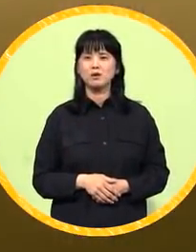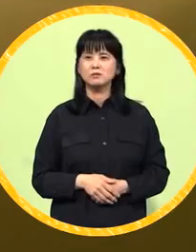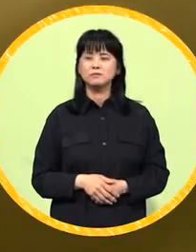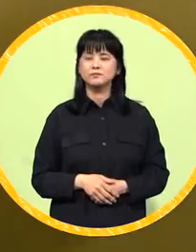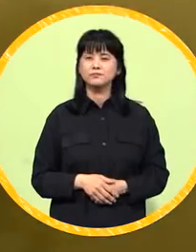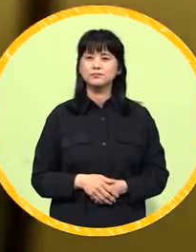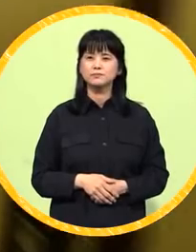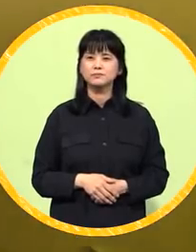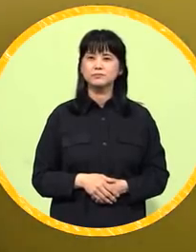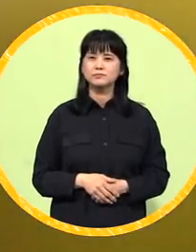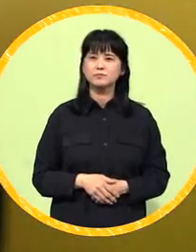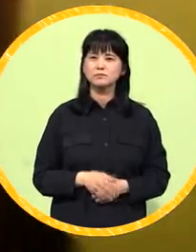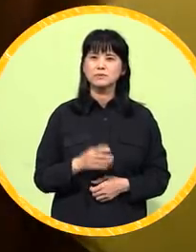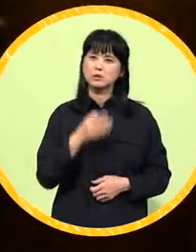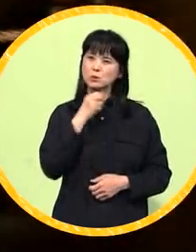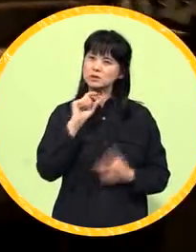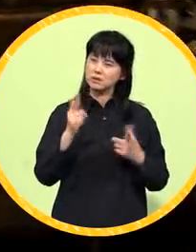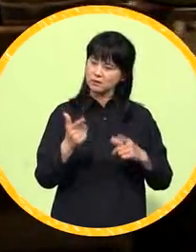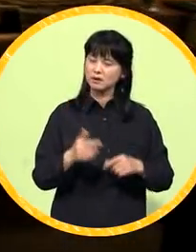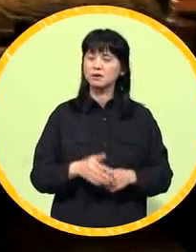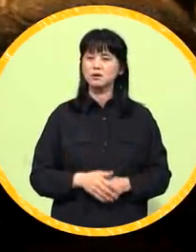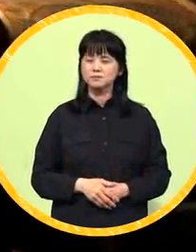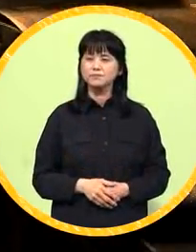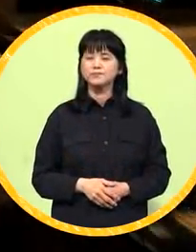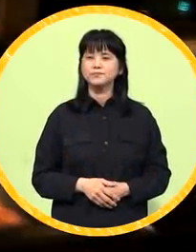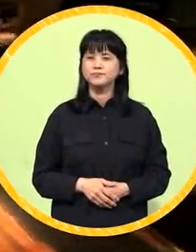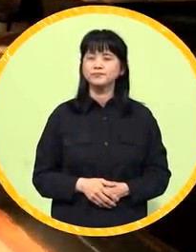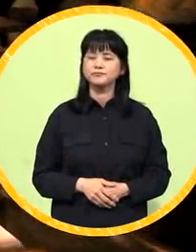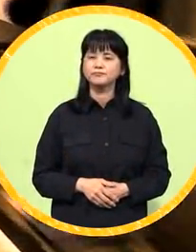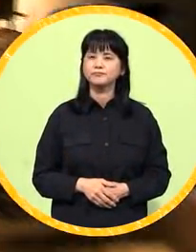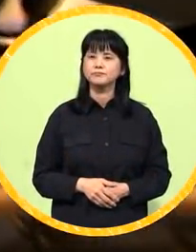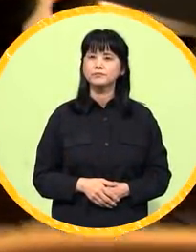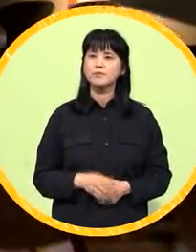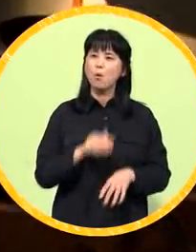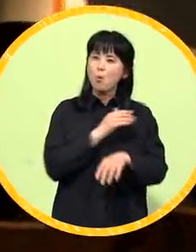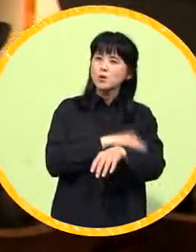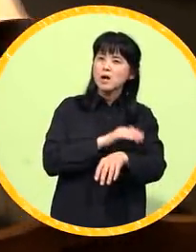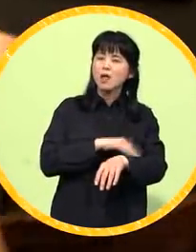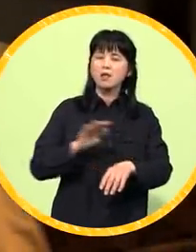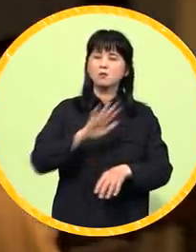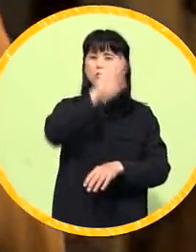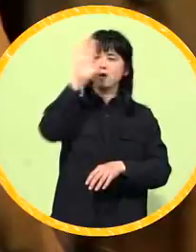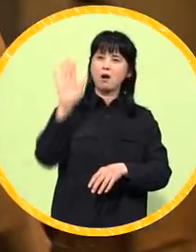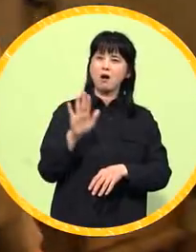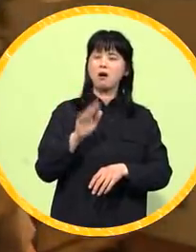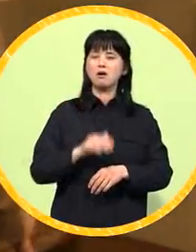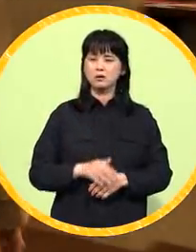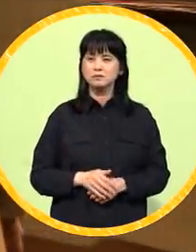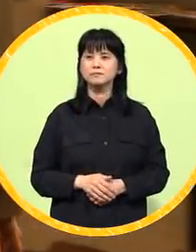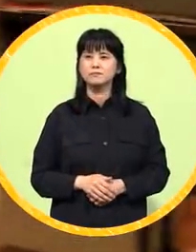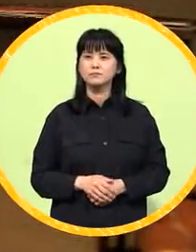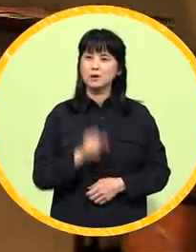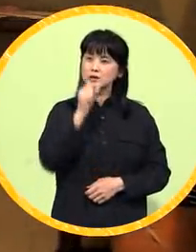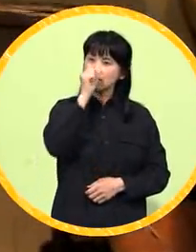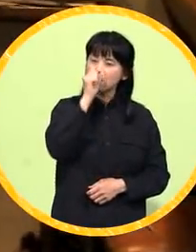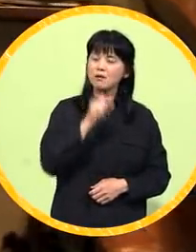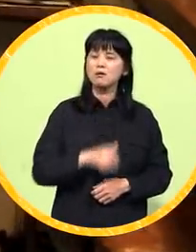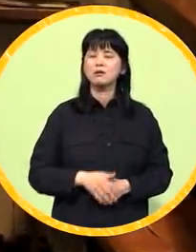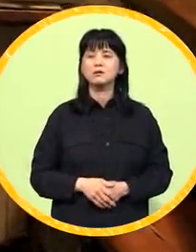思ったその世代じゃないとおっしゃるおいん